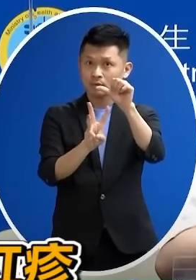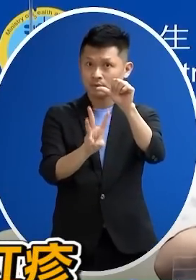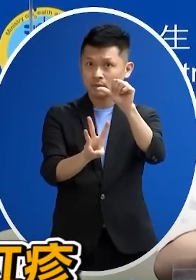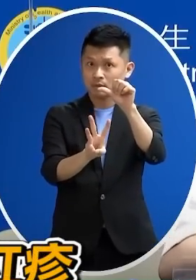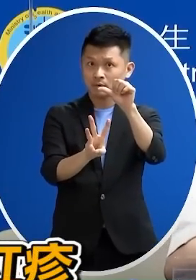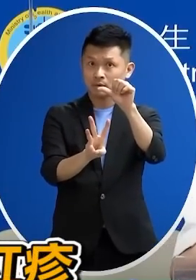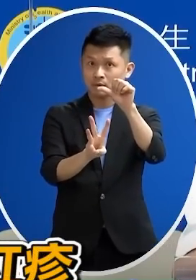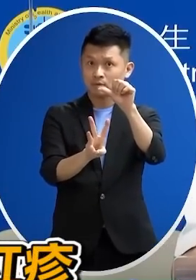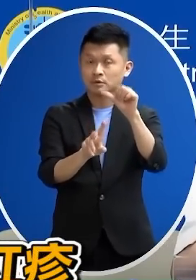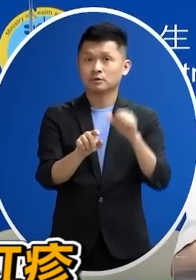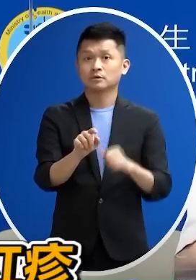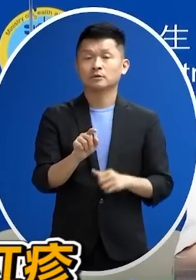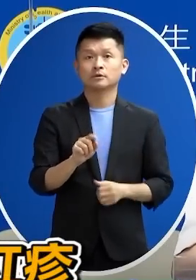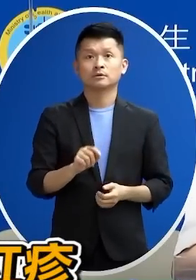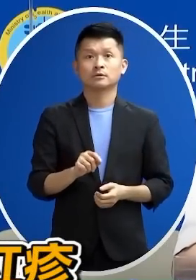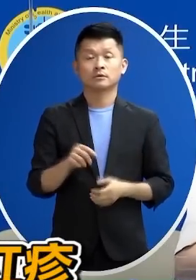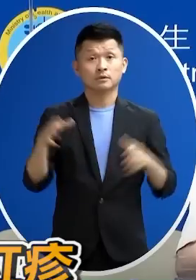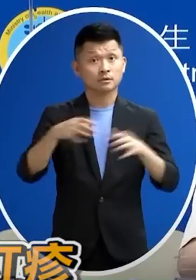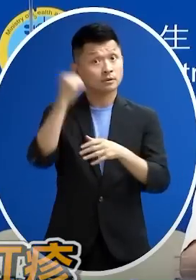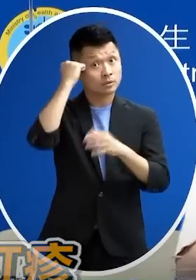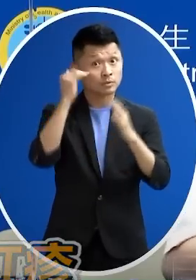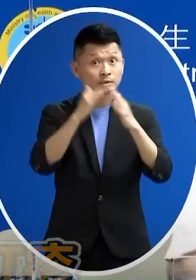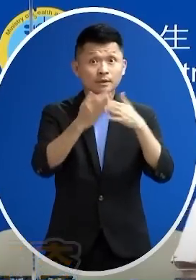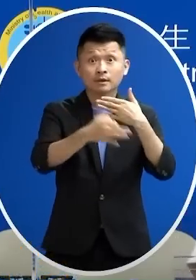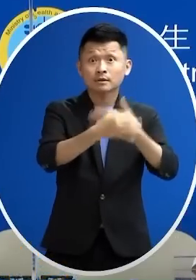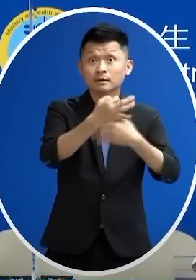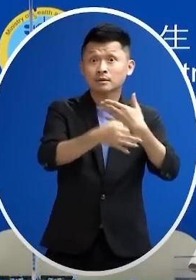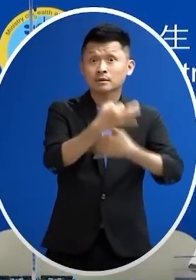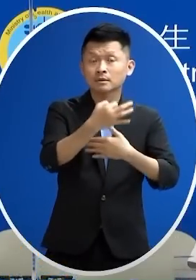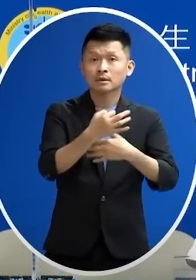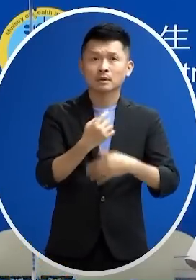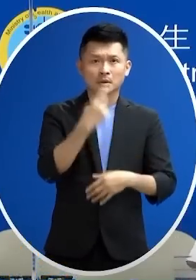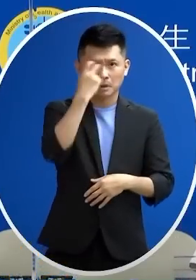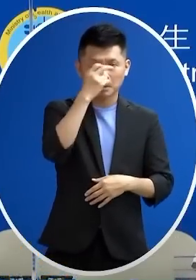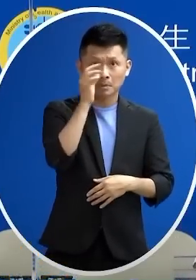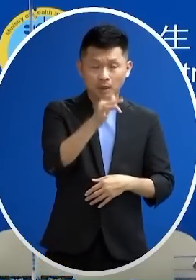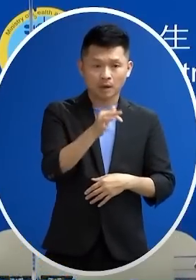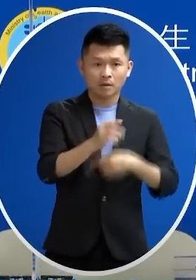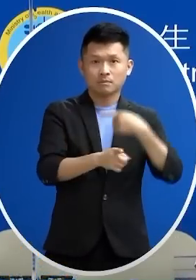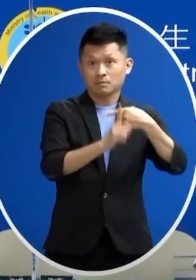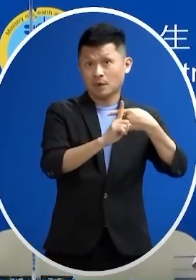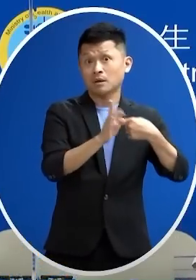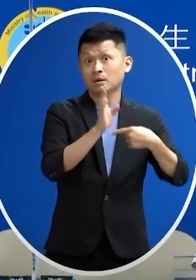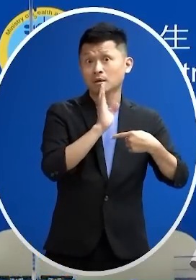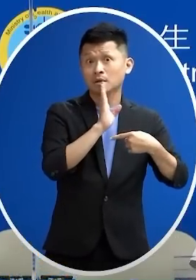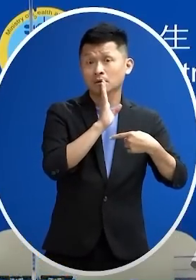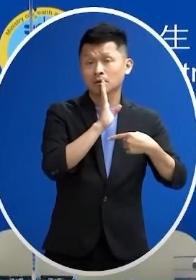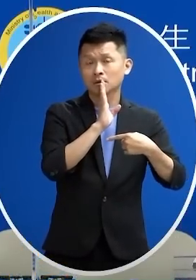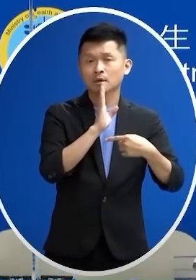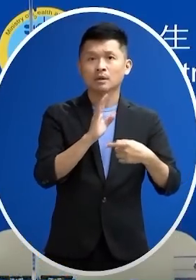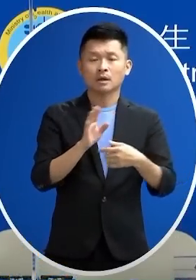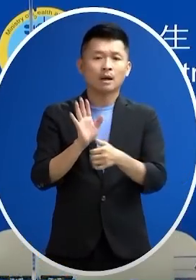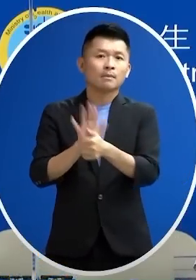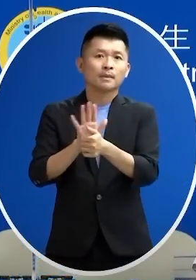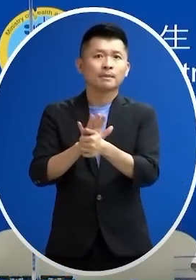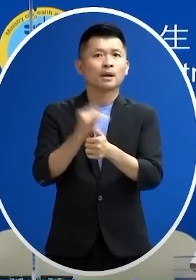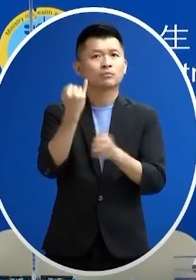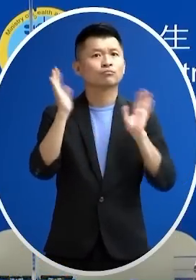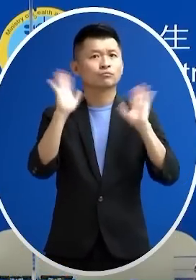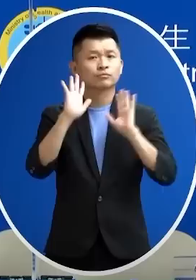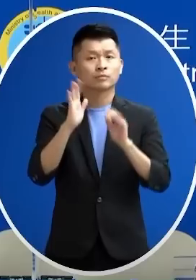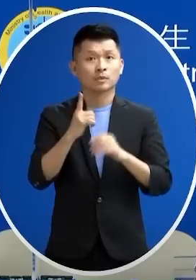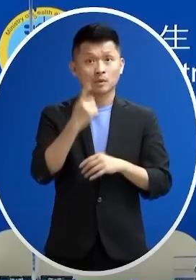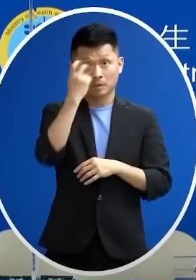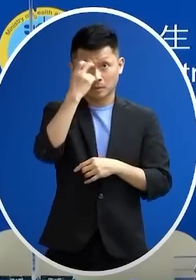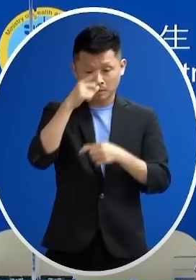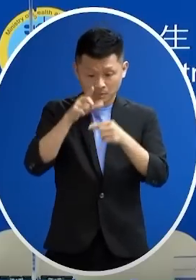5月23号的时候呢，他的同住家人有人曾经快筛阳性过、哦，当时也有帮这个女童进行筛检、哦，